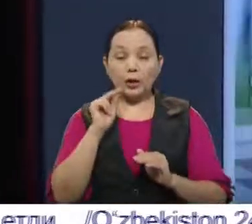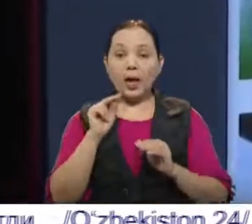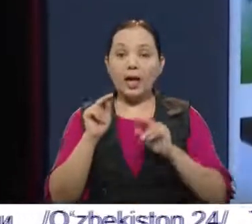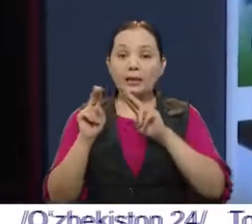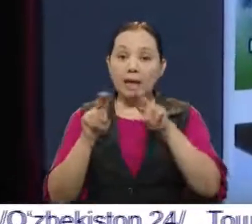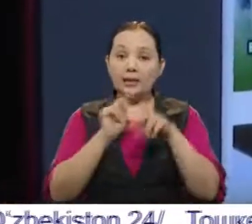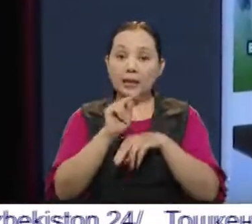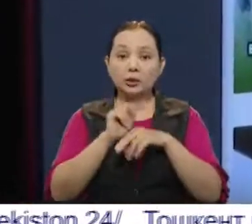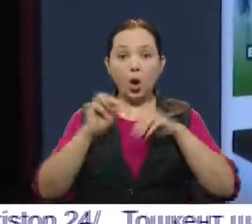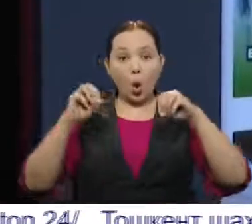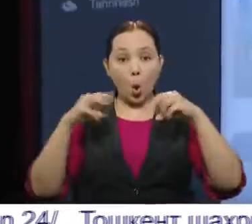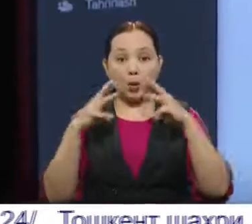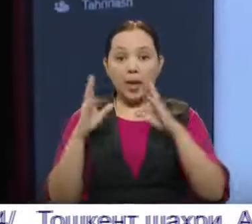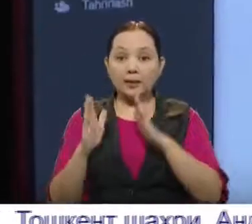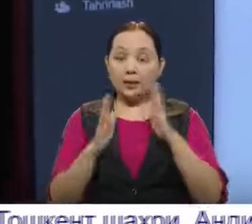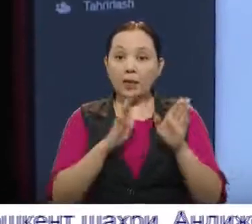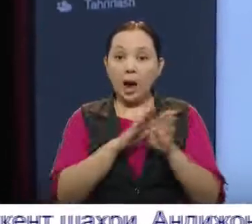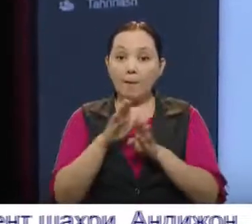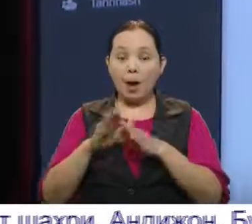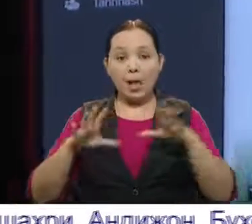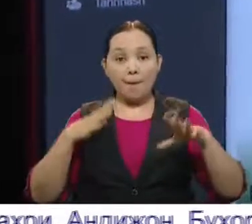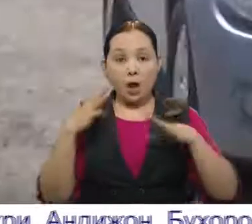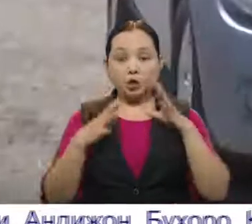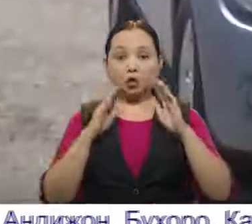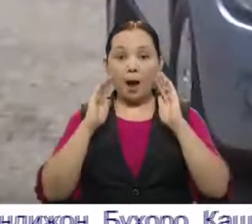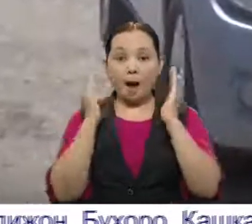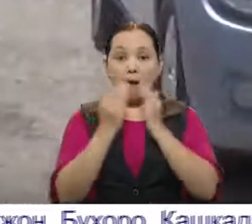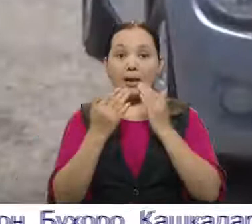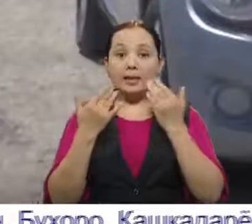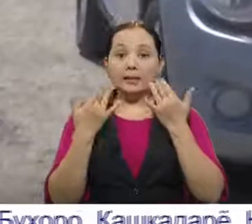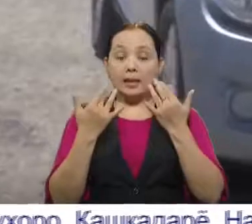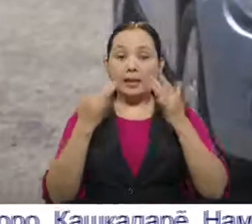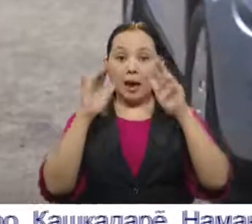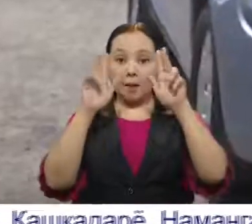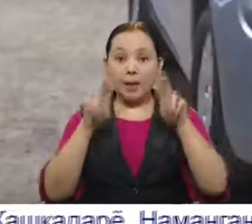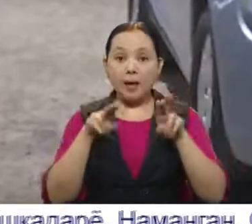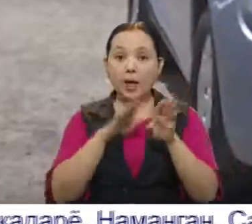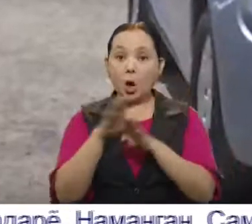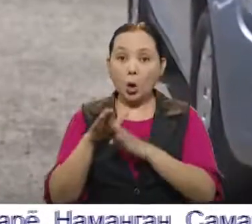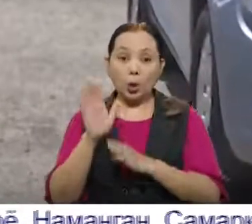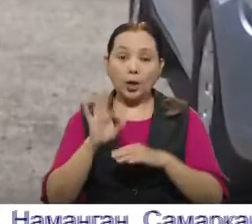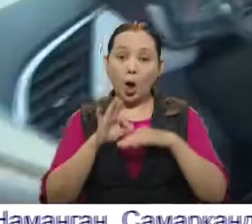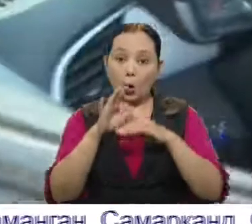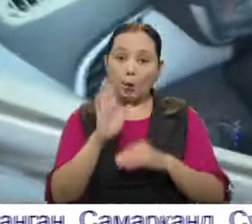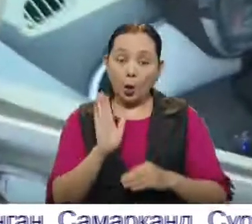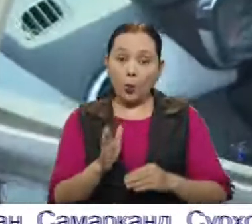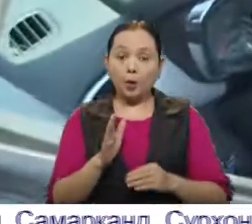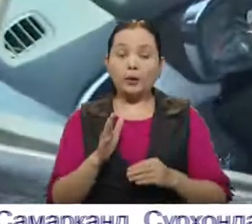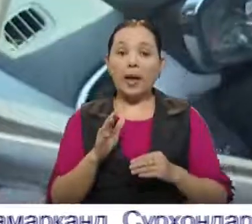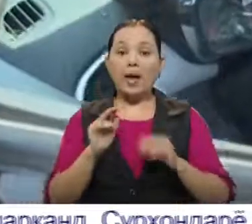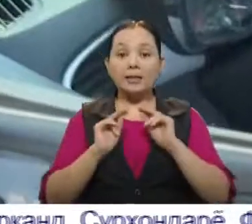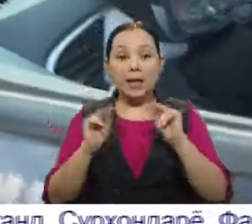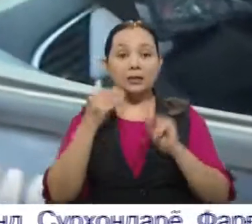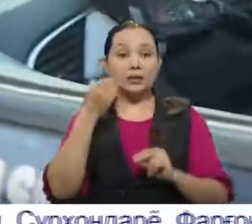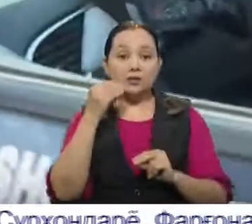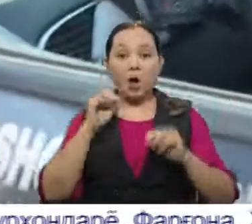darslarni onlayn tarzda hamda amaliy mashg'ulotlarni karantin talablariga to'liq rioya etgan holda olib bormoqda. Dastlab